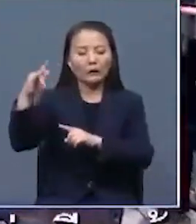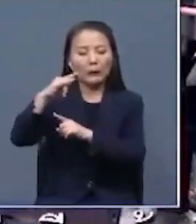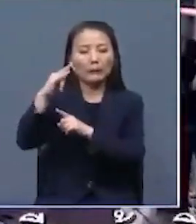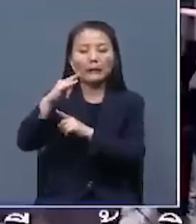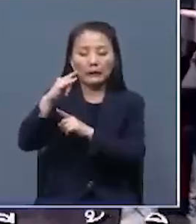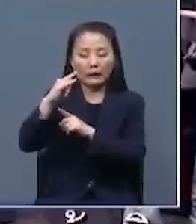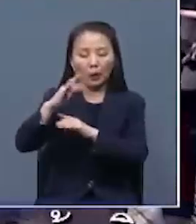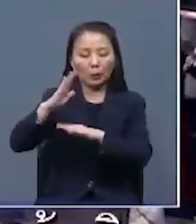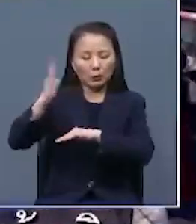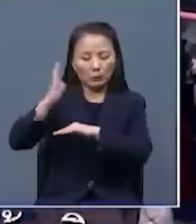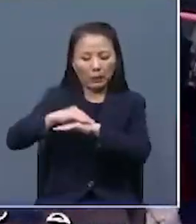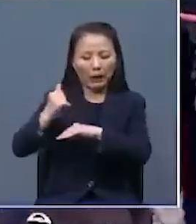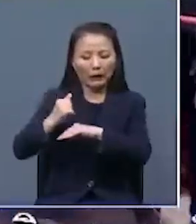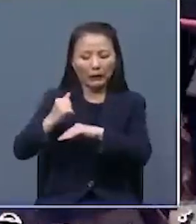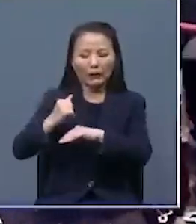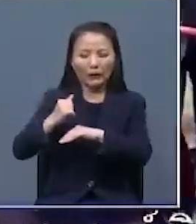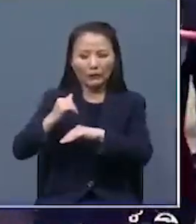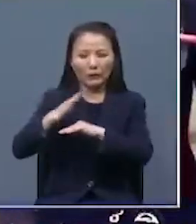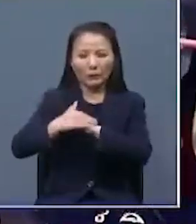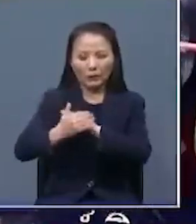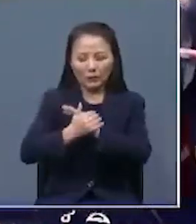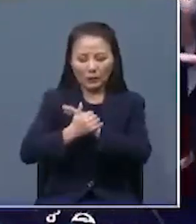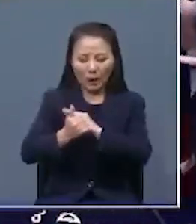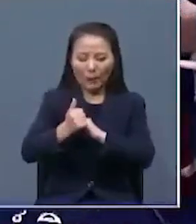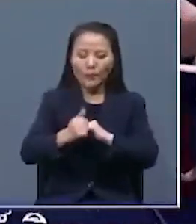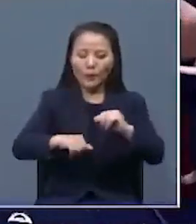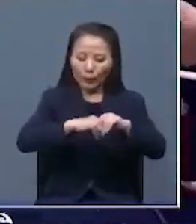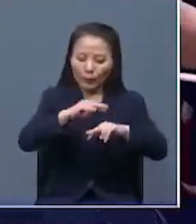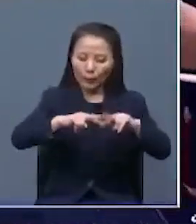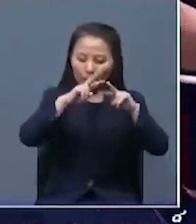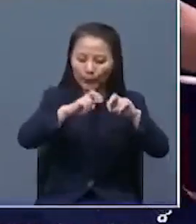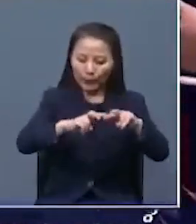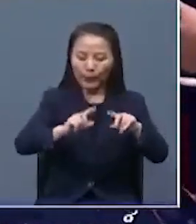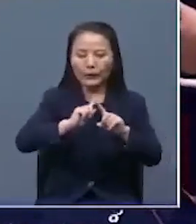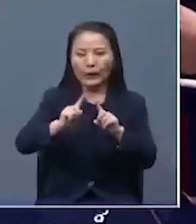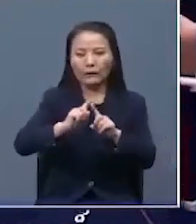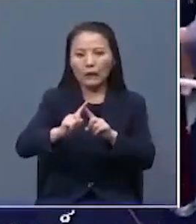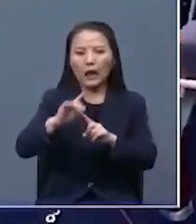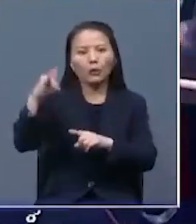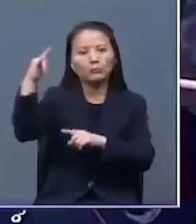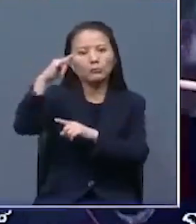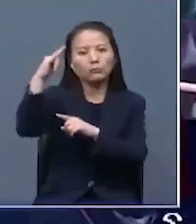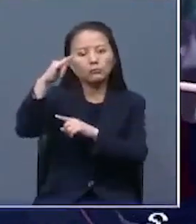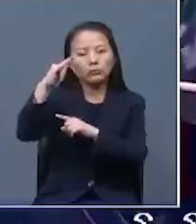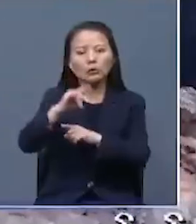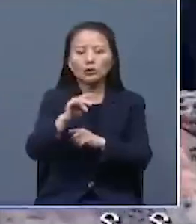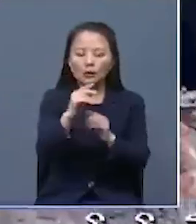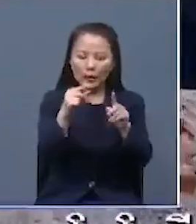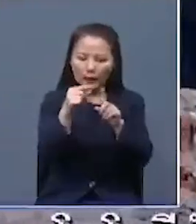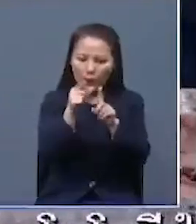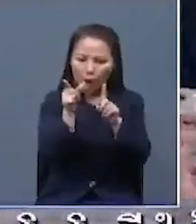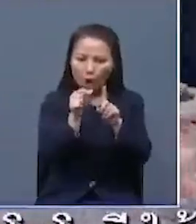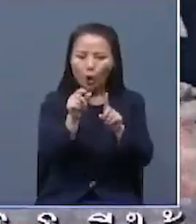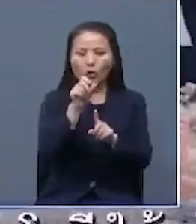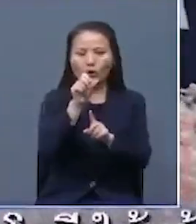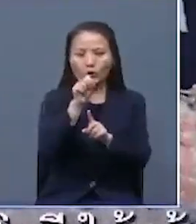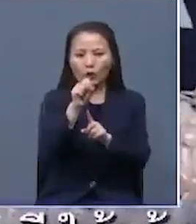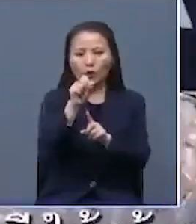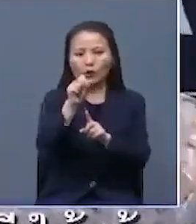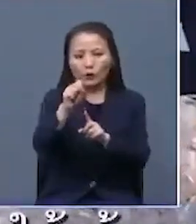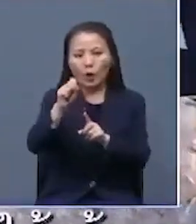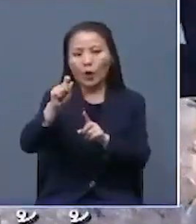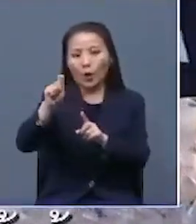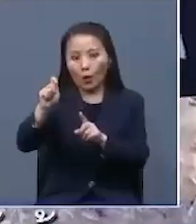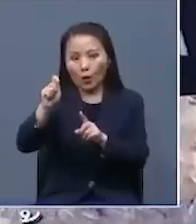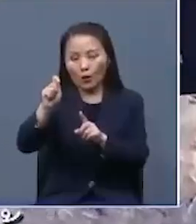เครื่องบินตัวแทนจากสำนักงานคณะกรรมการสอบสวนอุบัติเหตุและอุบัติกาของอากาศยานหรือสสอ aaic